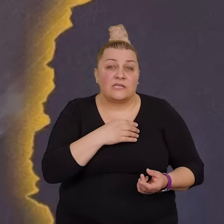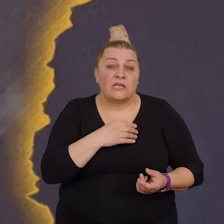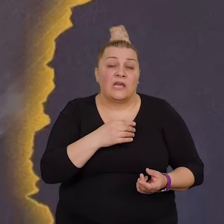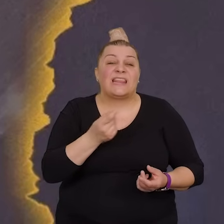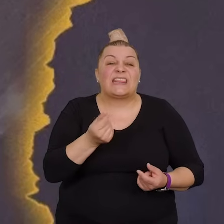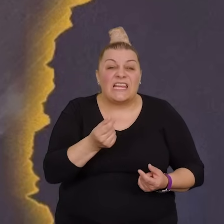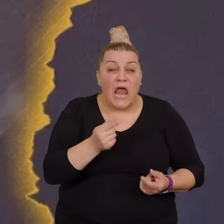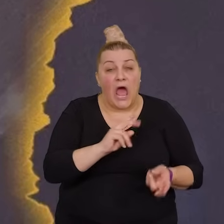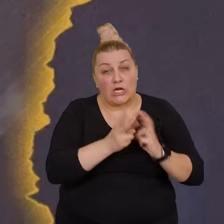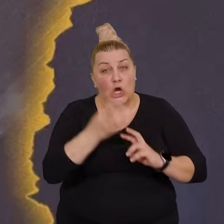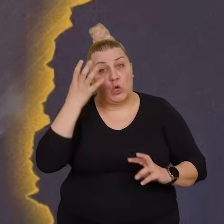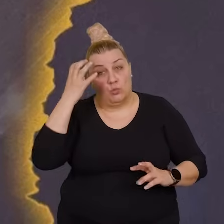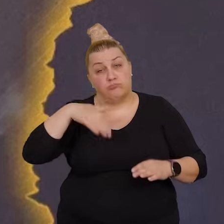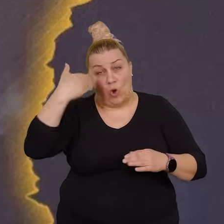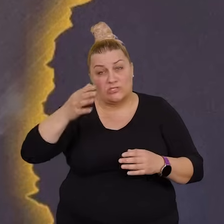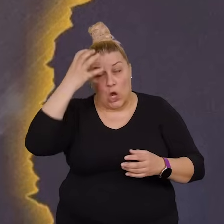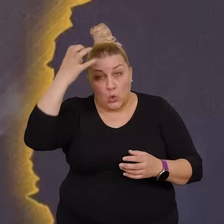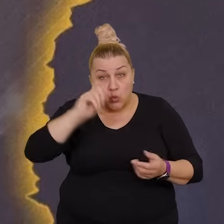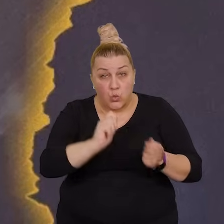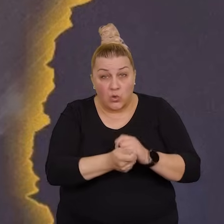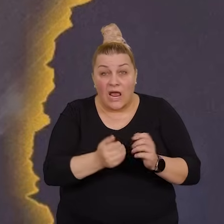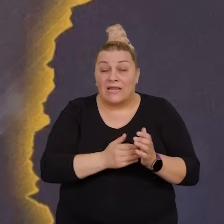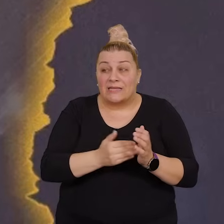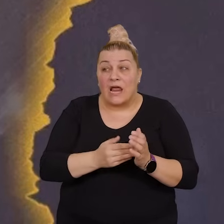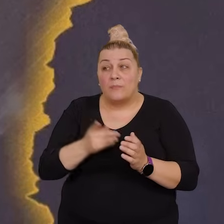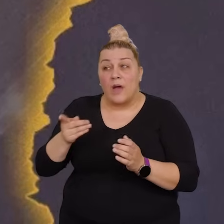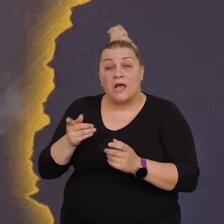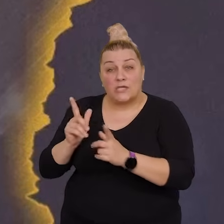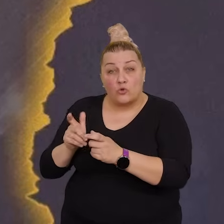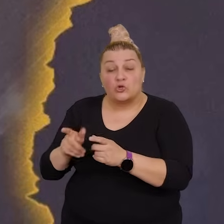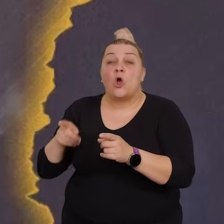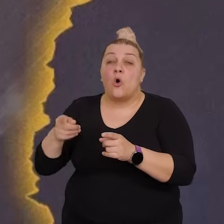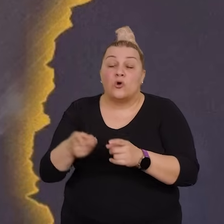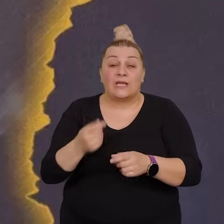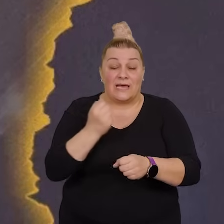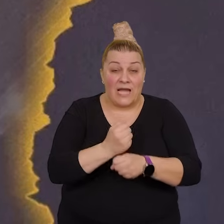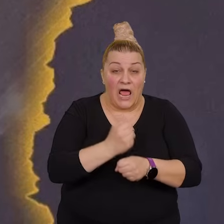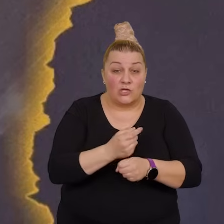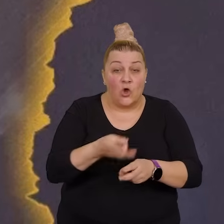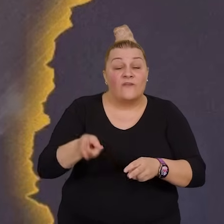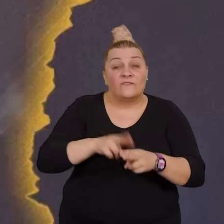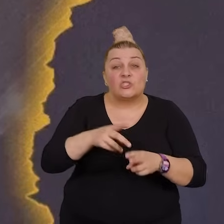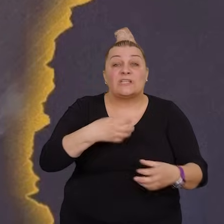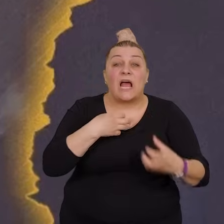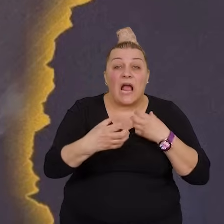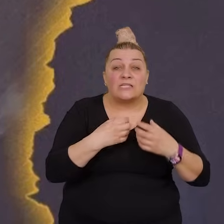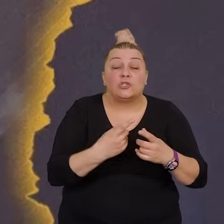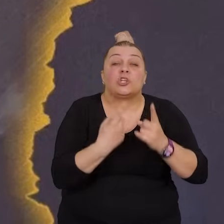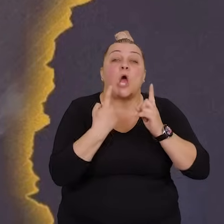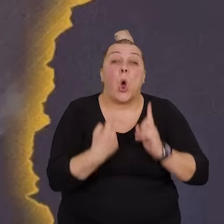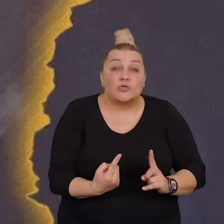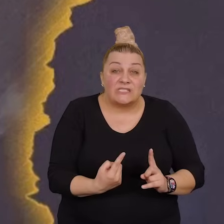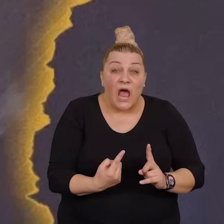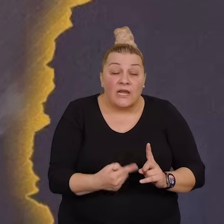kuna, znači za nabavu oružja, napravio više nego tadašnje ministar kulture za da Hrvatsko narodno kazalište opstane